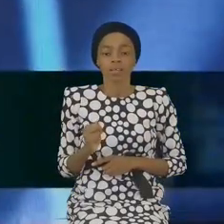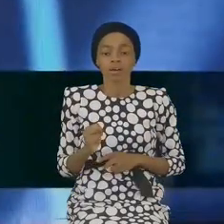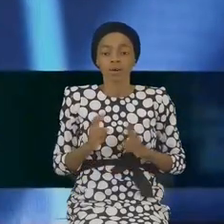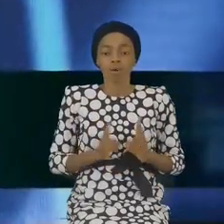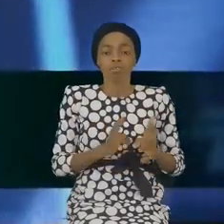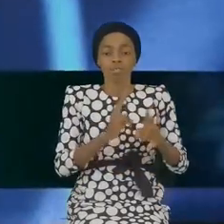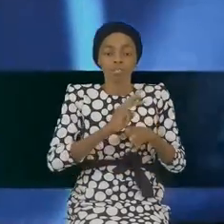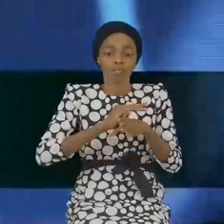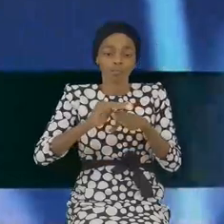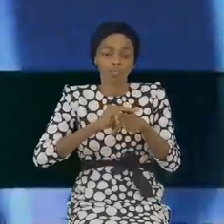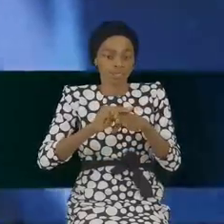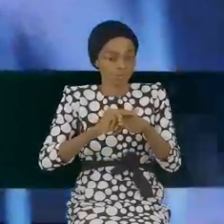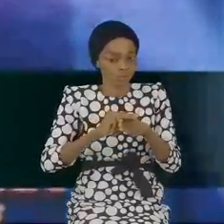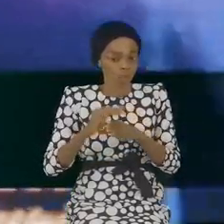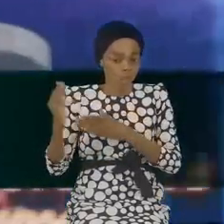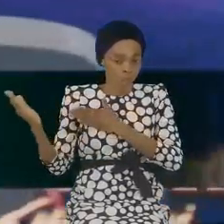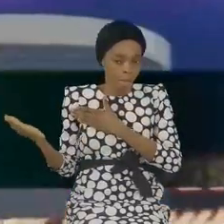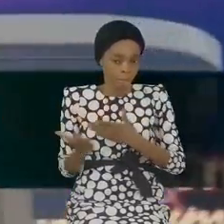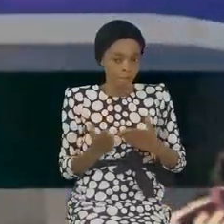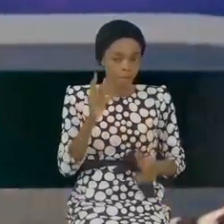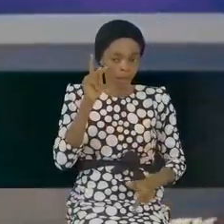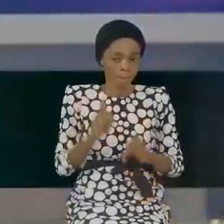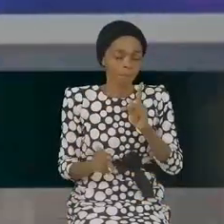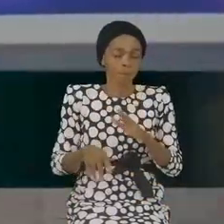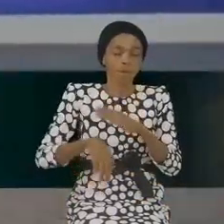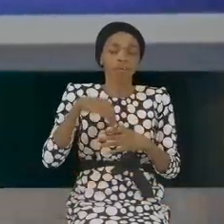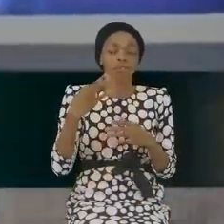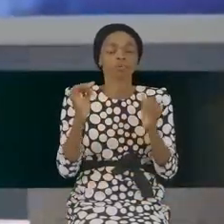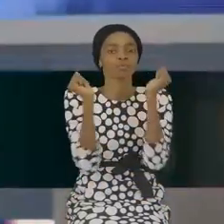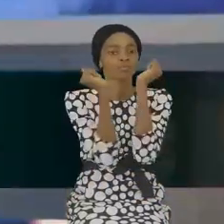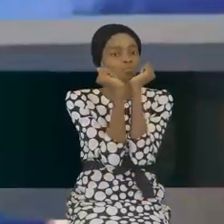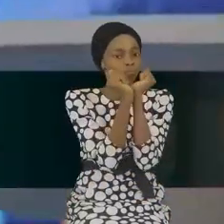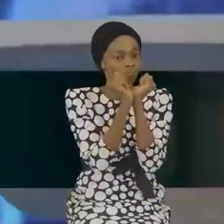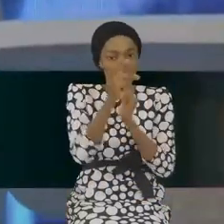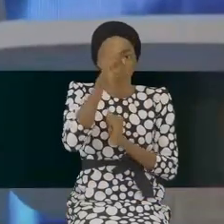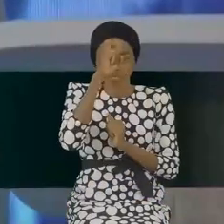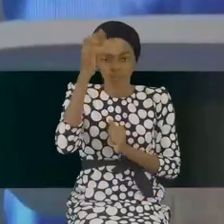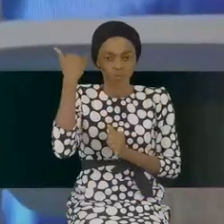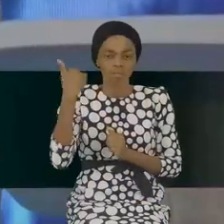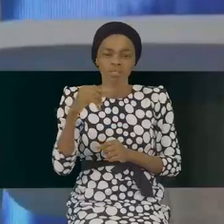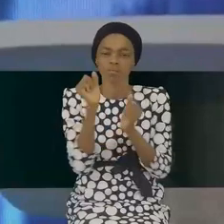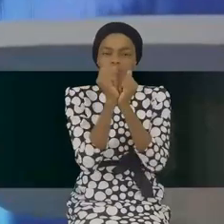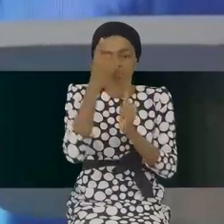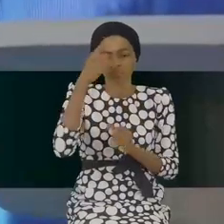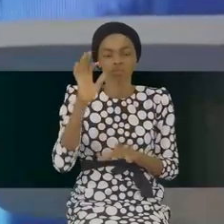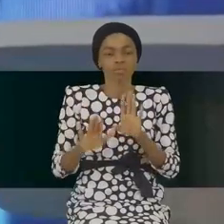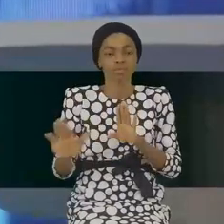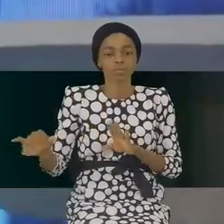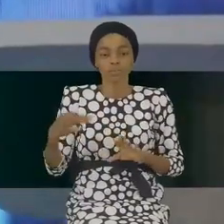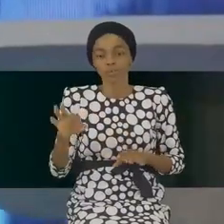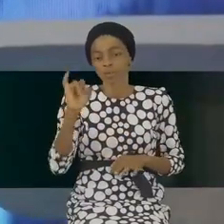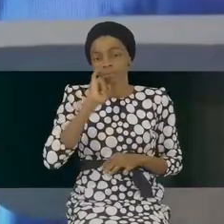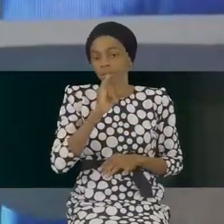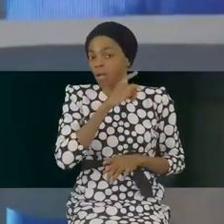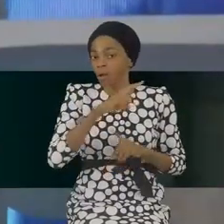servitude. L'Égypte était un lieu de servitude pour les enfants d'Israël. Et quand les gens sont encore dans le péché,